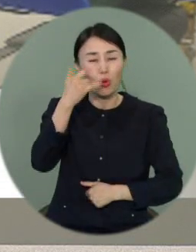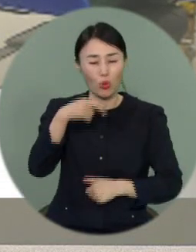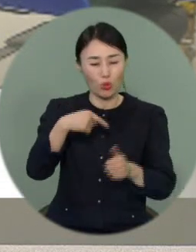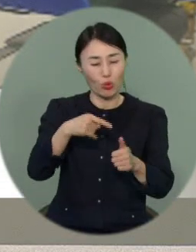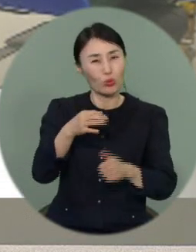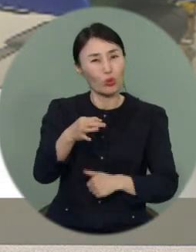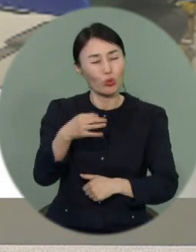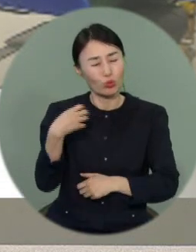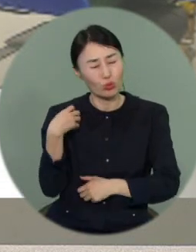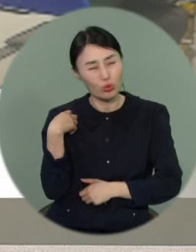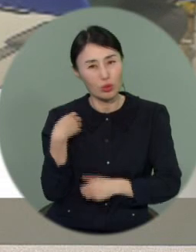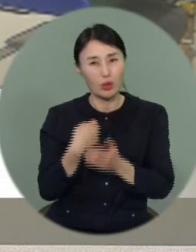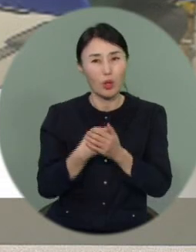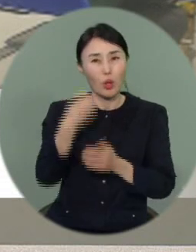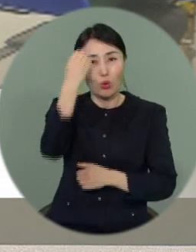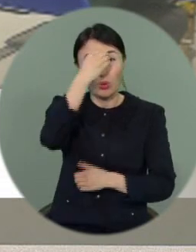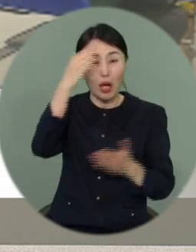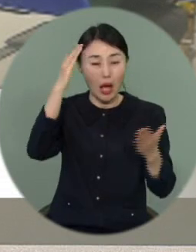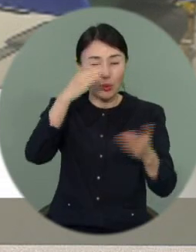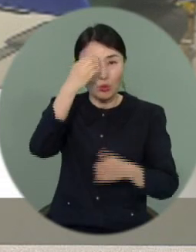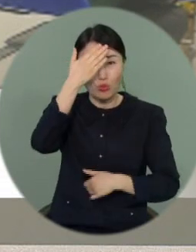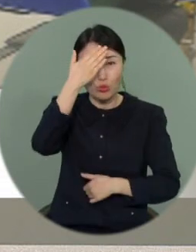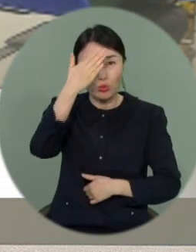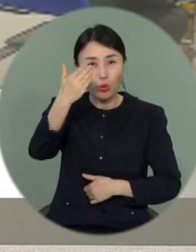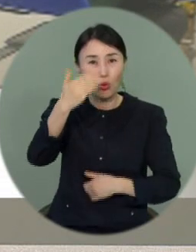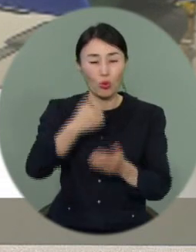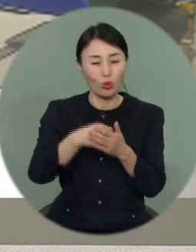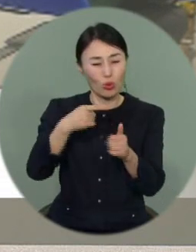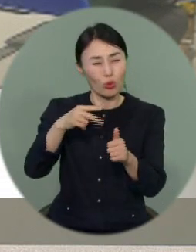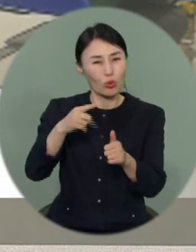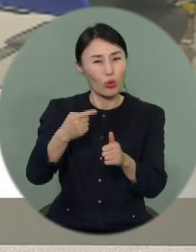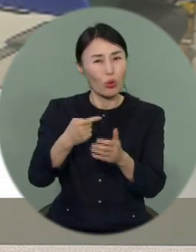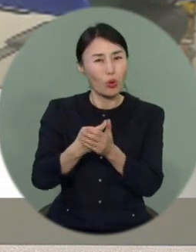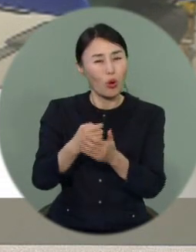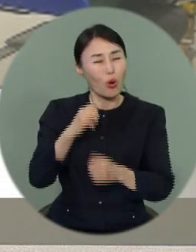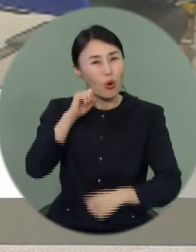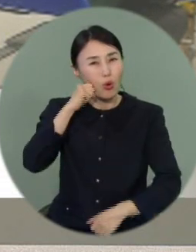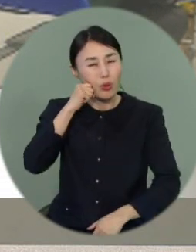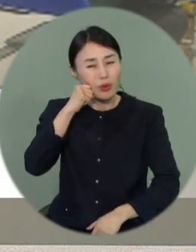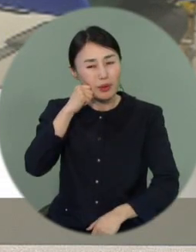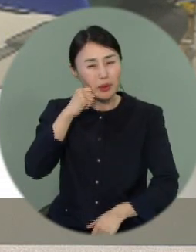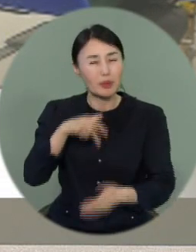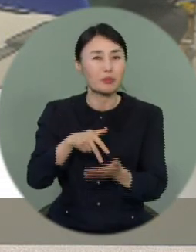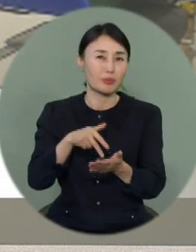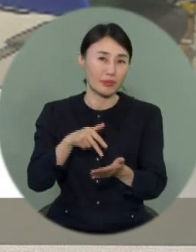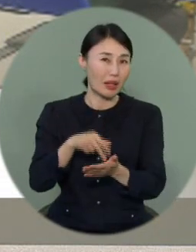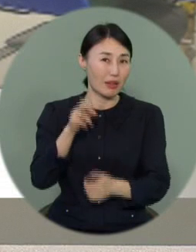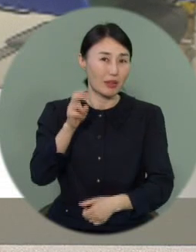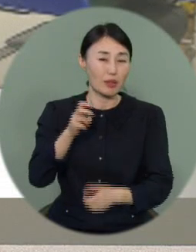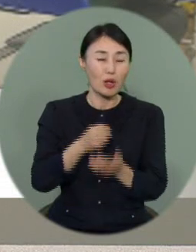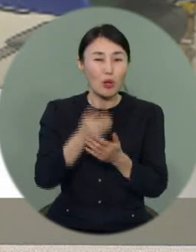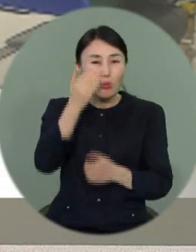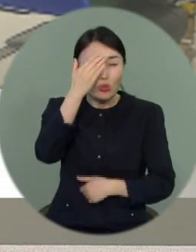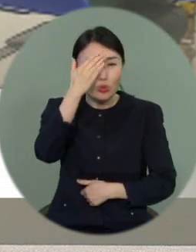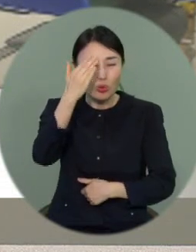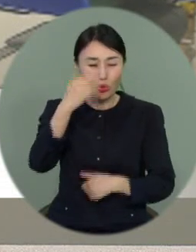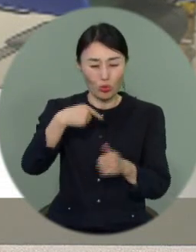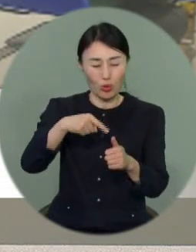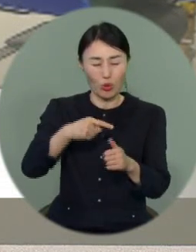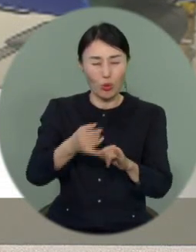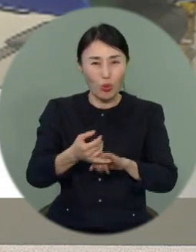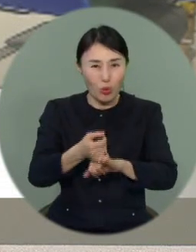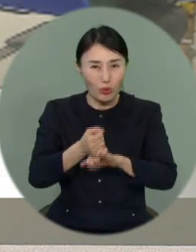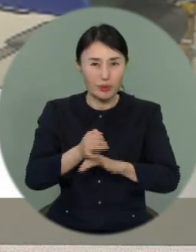늘고 고등학교 무상교육도 흔들릴 수 있다는 우려가 나오고 있습니다. 교육당국은 무상교육은 반드시